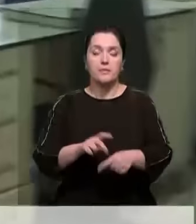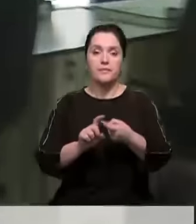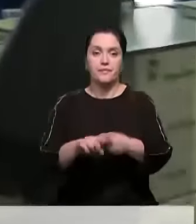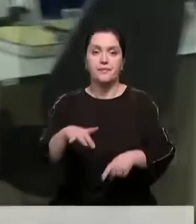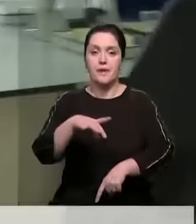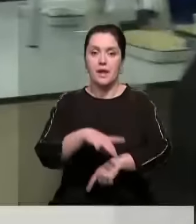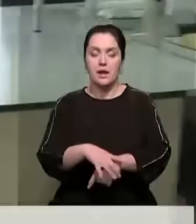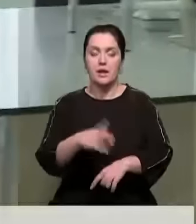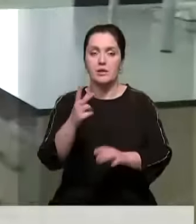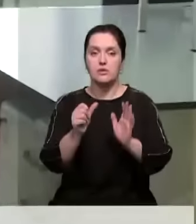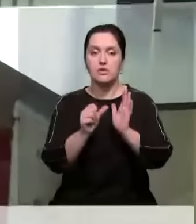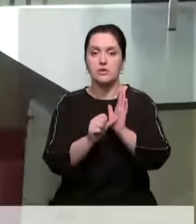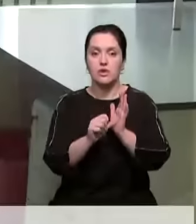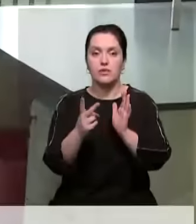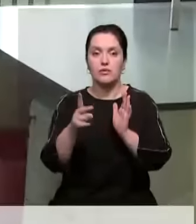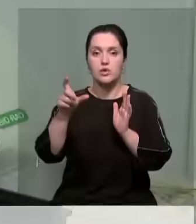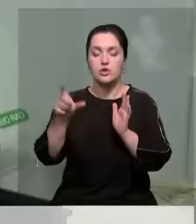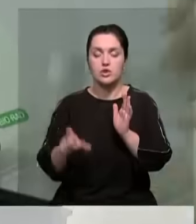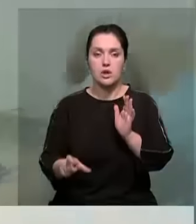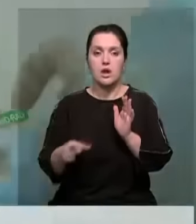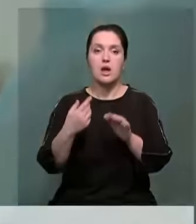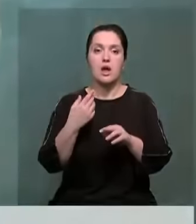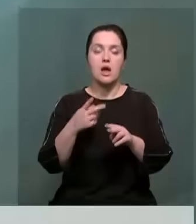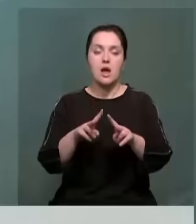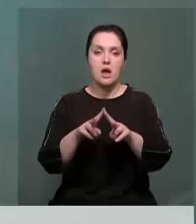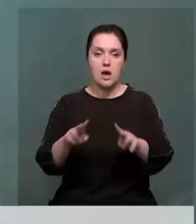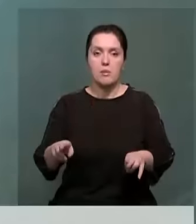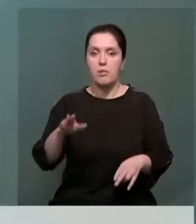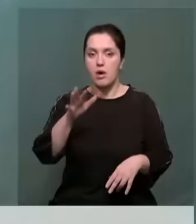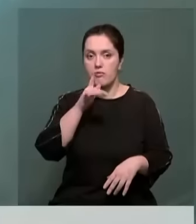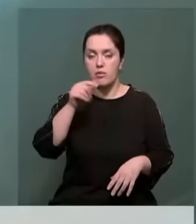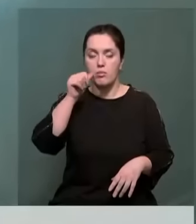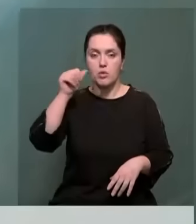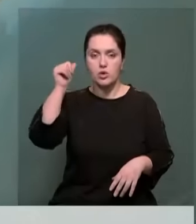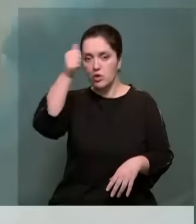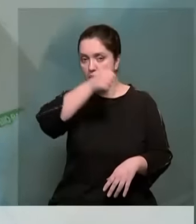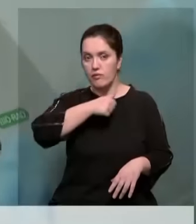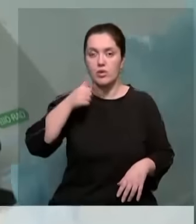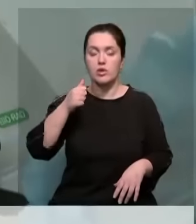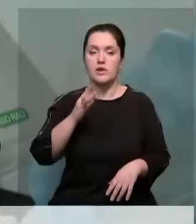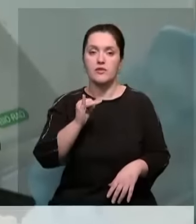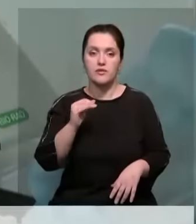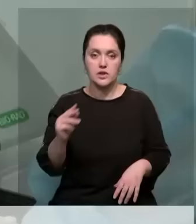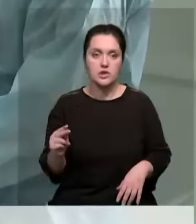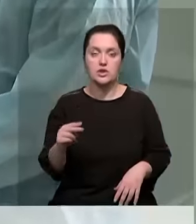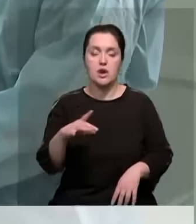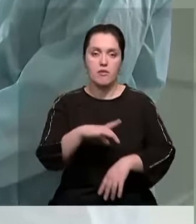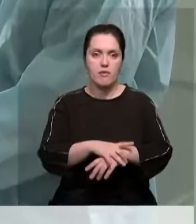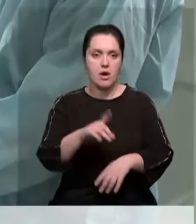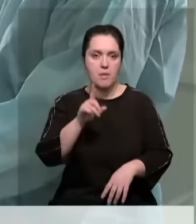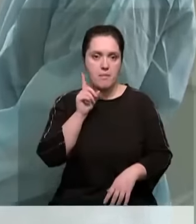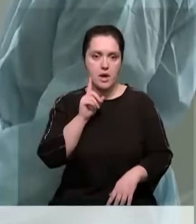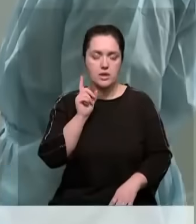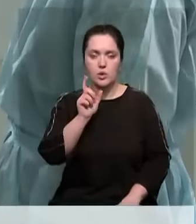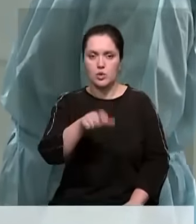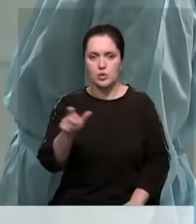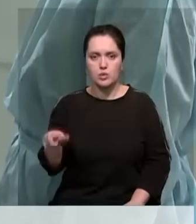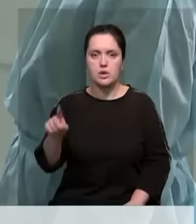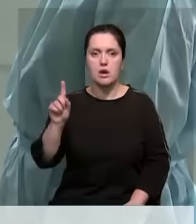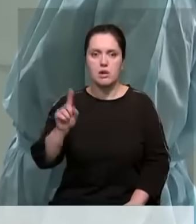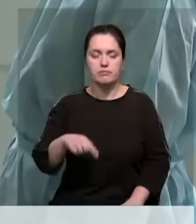у 362 горожан. Это чуть больше, чем за аналогичный период прошлого года. Чаще всего ВИЧ в Астане выявляют у молодых людей, нередко